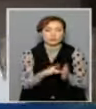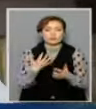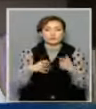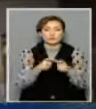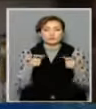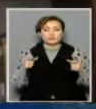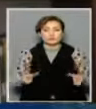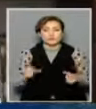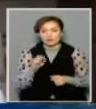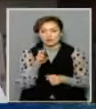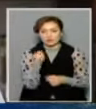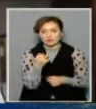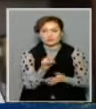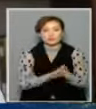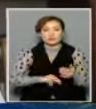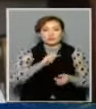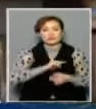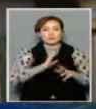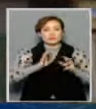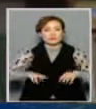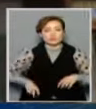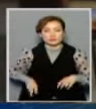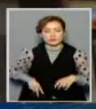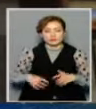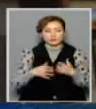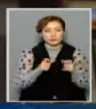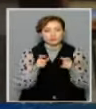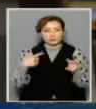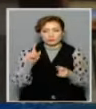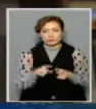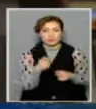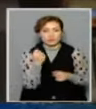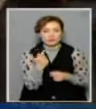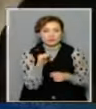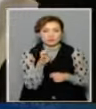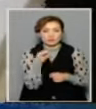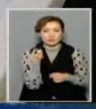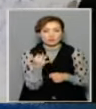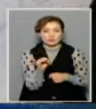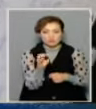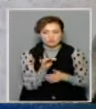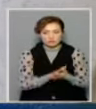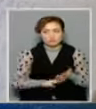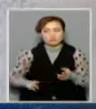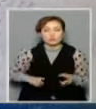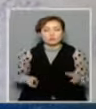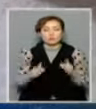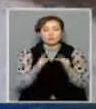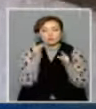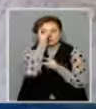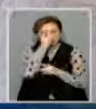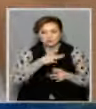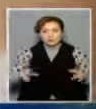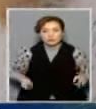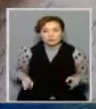школе имени Абая. Далее работал заместителем директора средней школы номер 11 имени Ибрая Алтынсарина, директором Дома народного